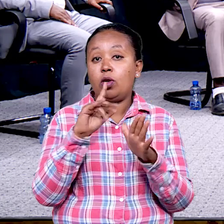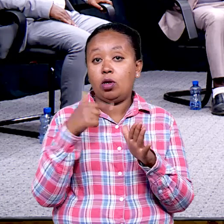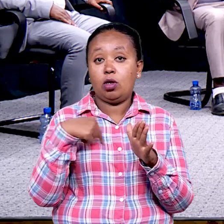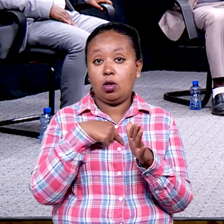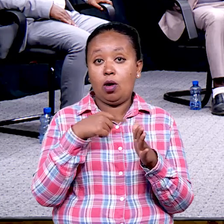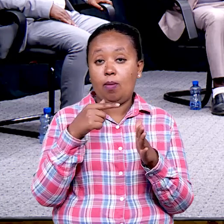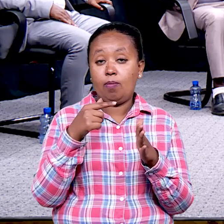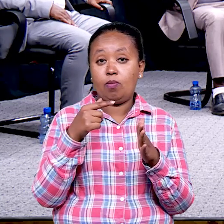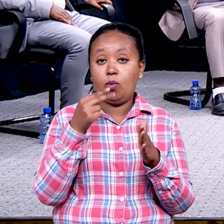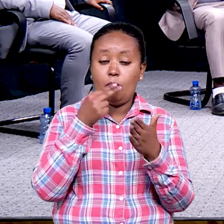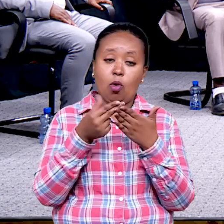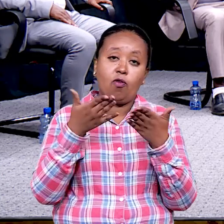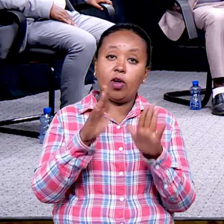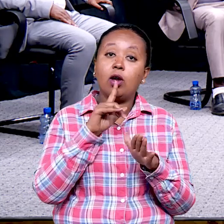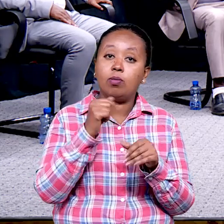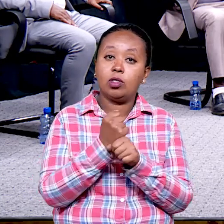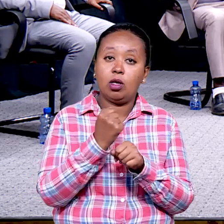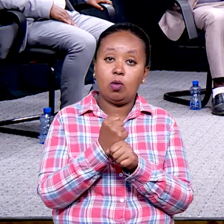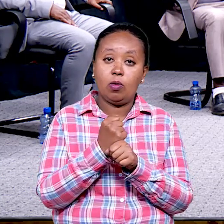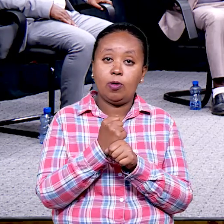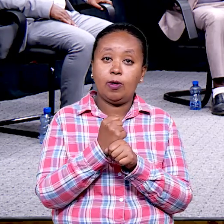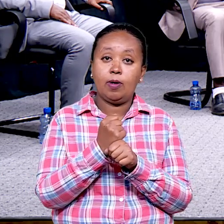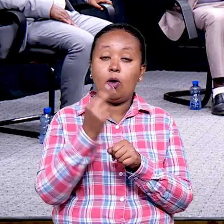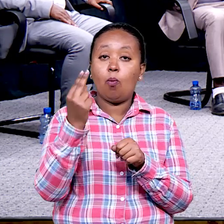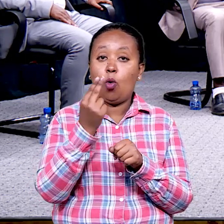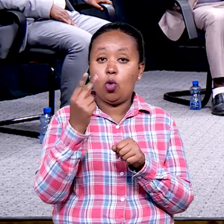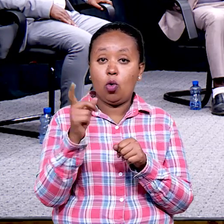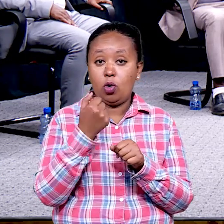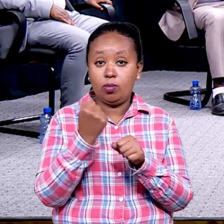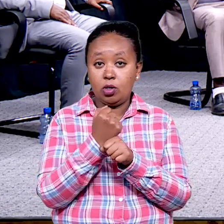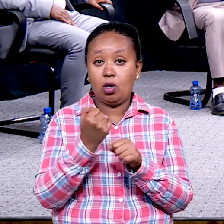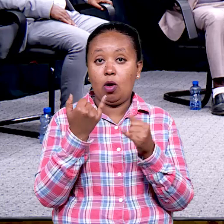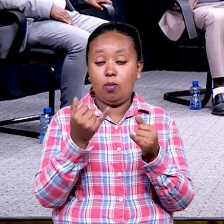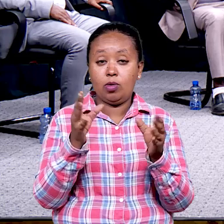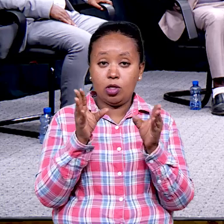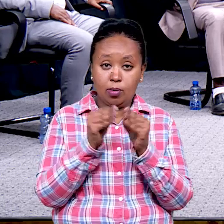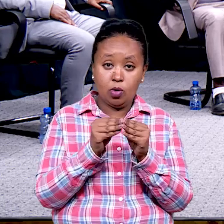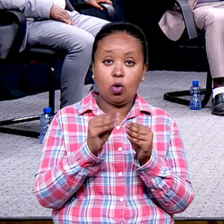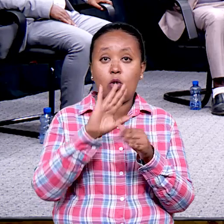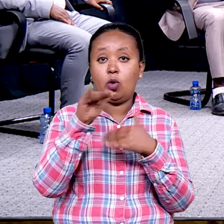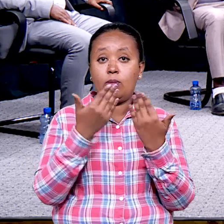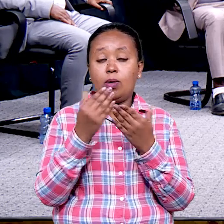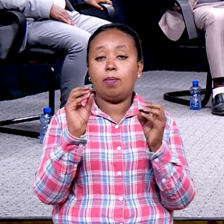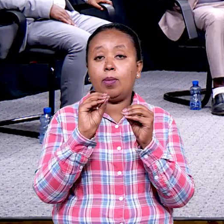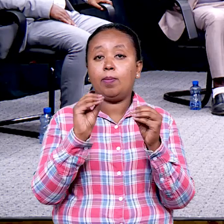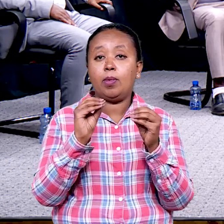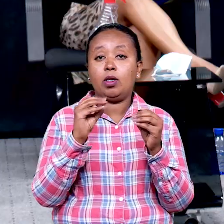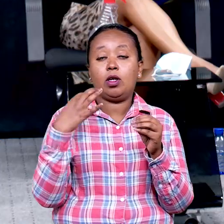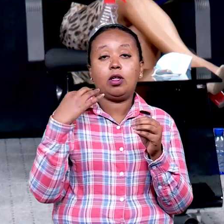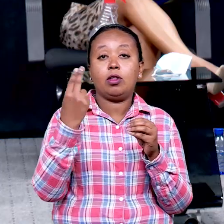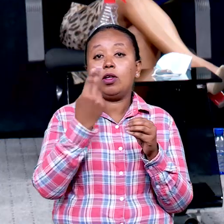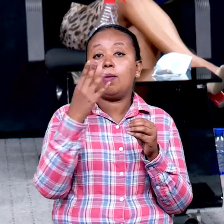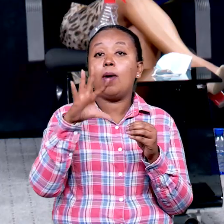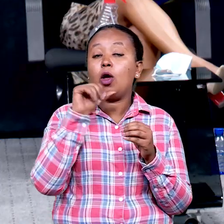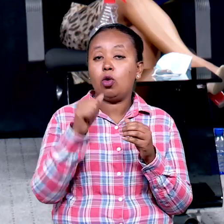ቦርዶች ሁላችንም በበጎ ፈቃድ ነው የሚሰሩ። ቦርድ ሁነው ለሚሰሩት ለሚሰበሰቡት፣ ደሊበሬት ለሚያደርጉት ለምንም ነገር ምንም አይነት ግል ጥቅም አያገኙም።